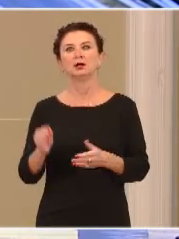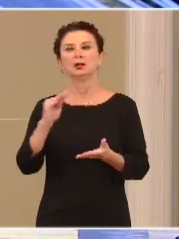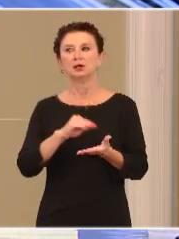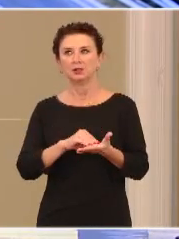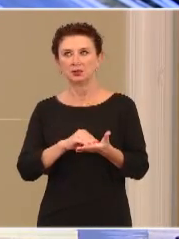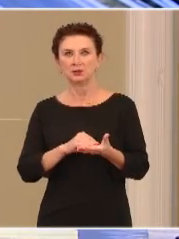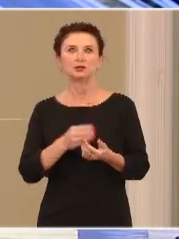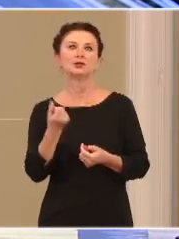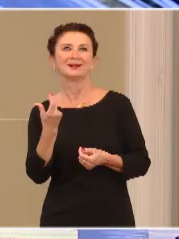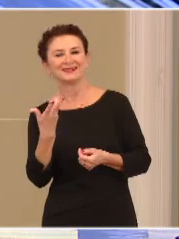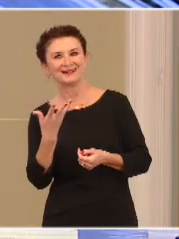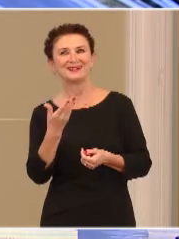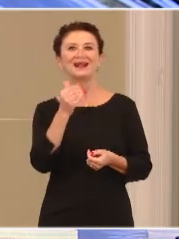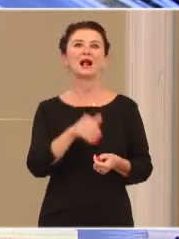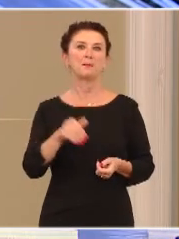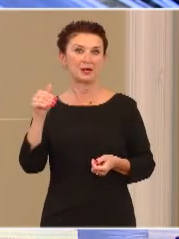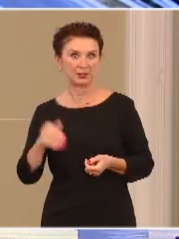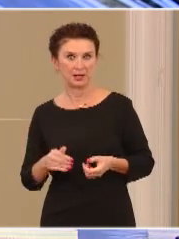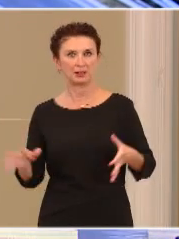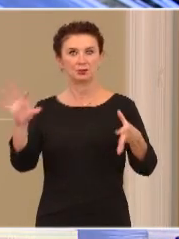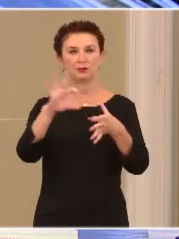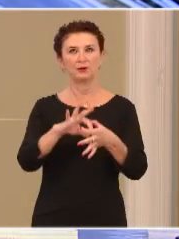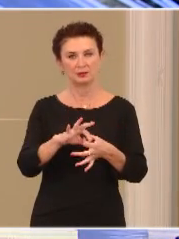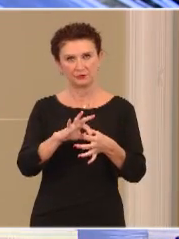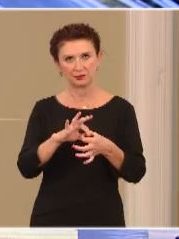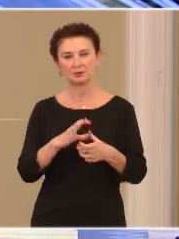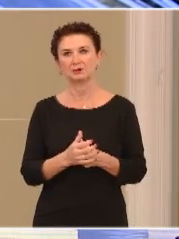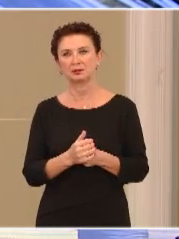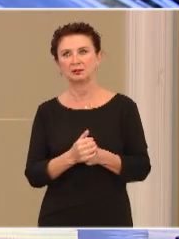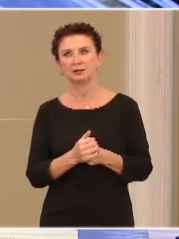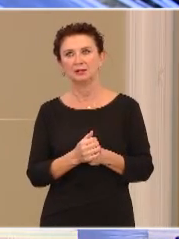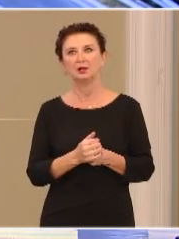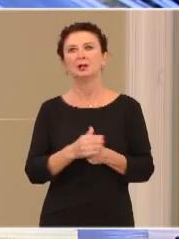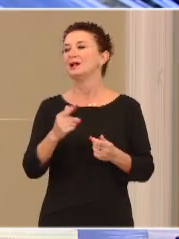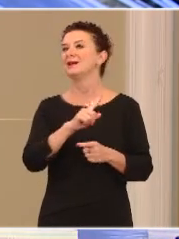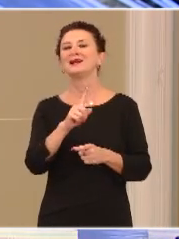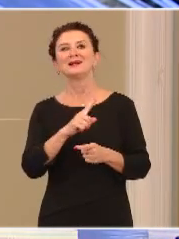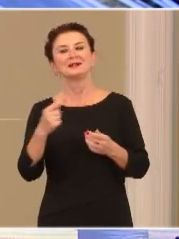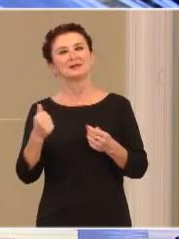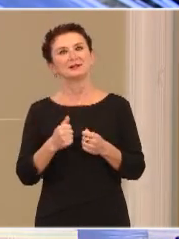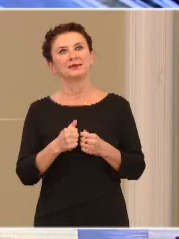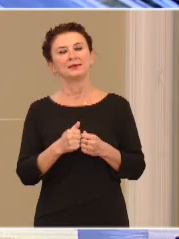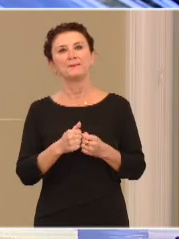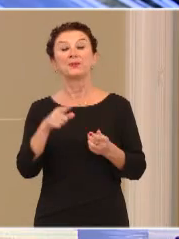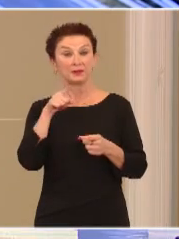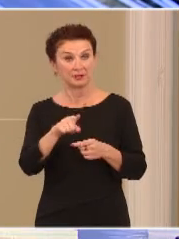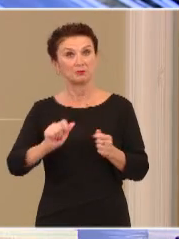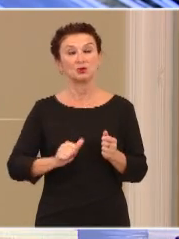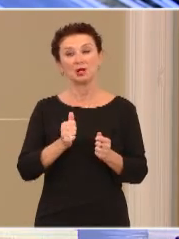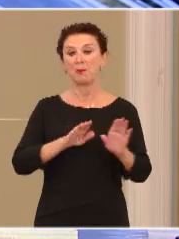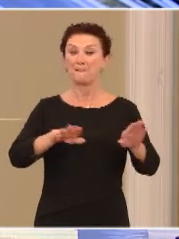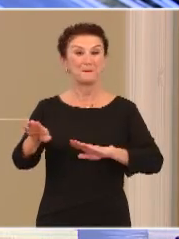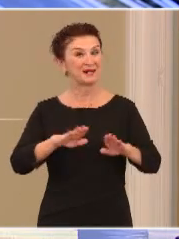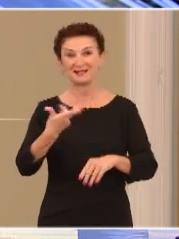oraz kilka miliardów związanych z absolutnym nowum, czyli program likwidacji miejsc niebezpiecznych, ponad